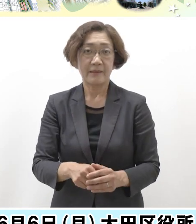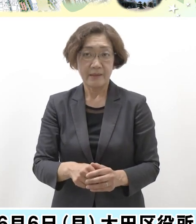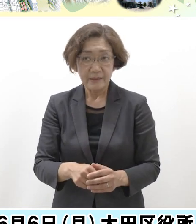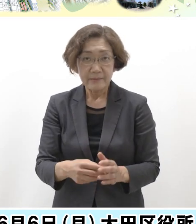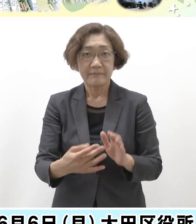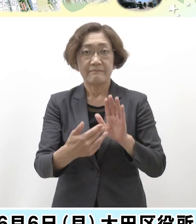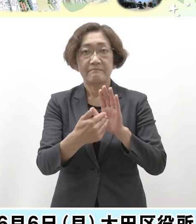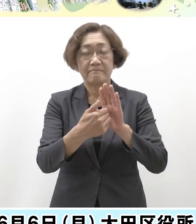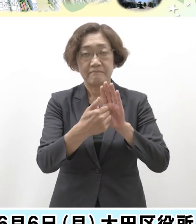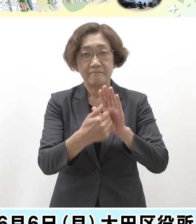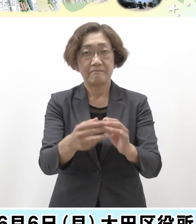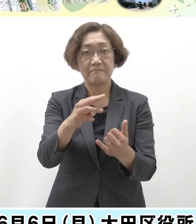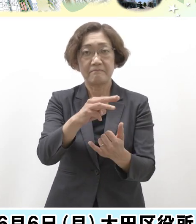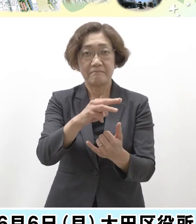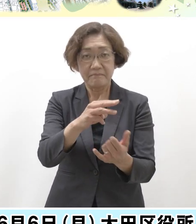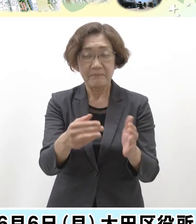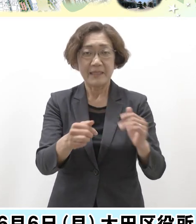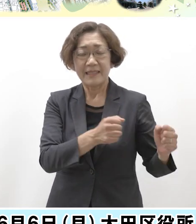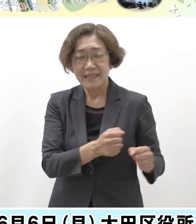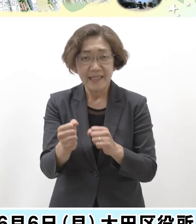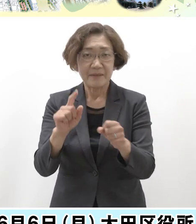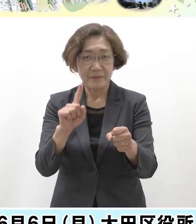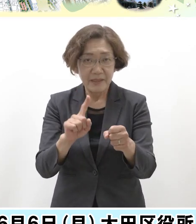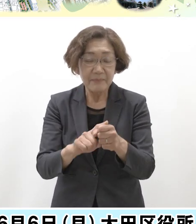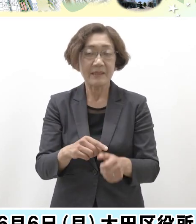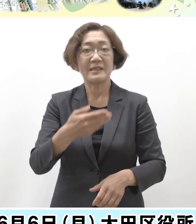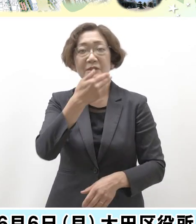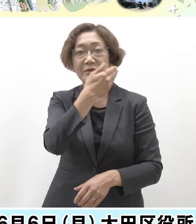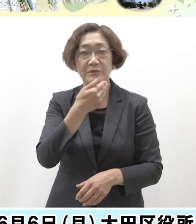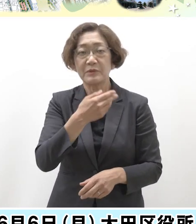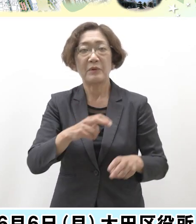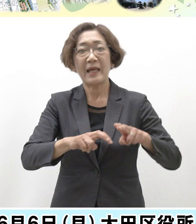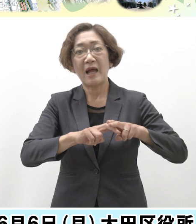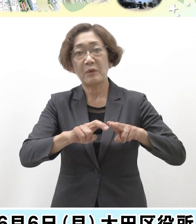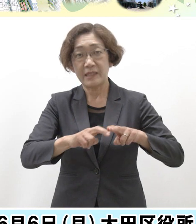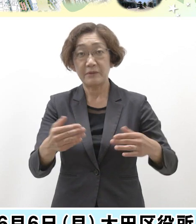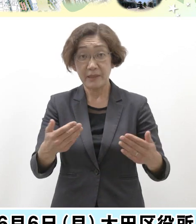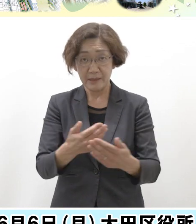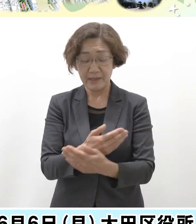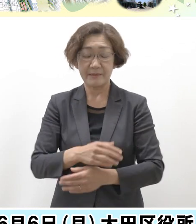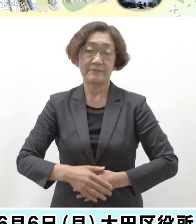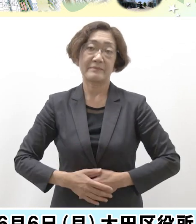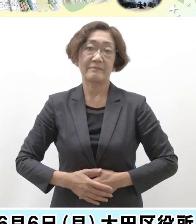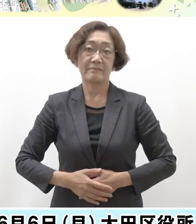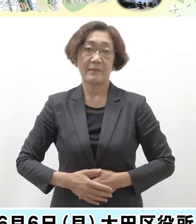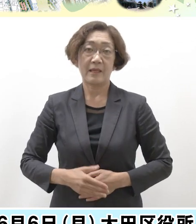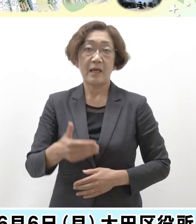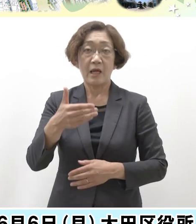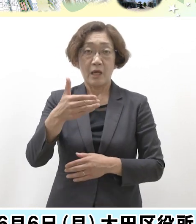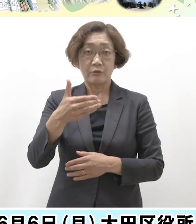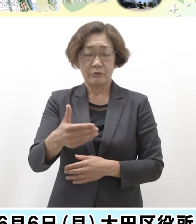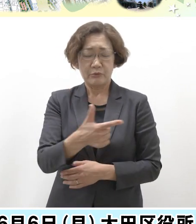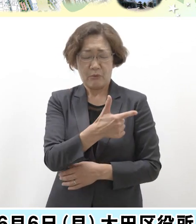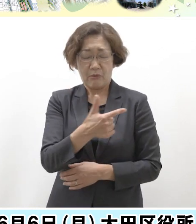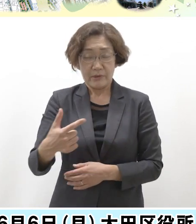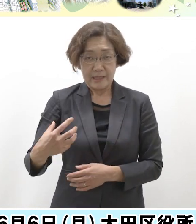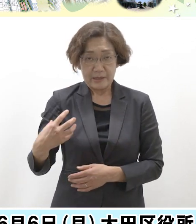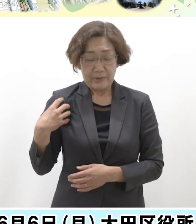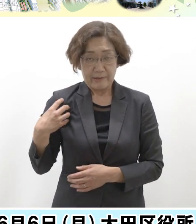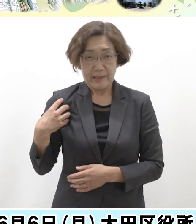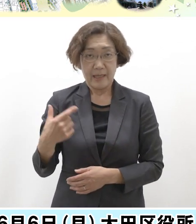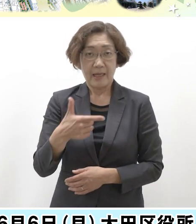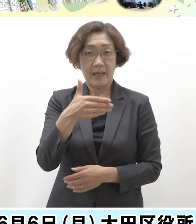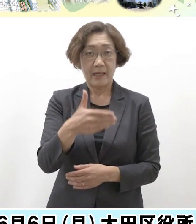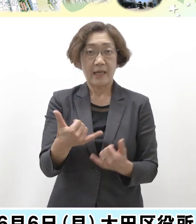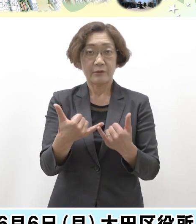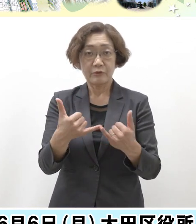大きく寄与するものであります。大田区議会の最大の責務は、大田区民の安全